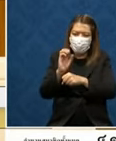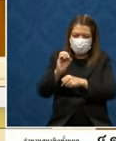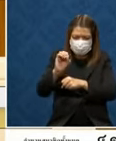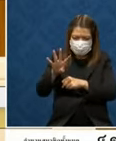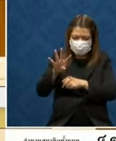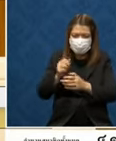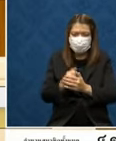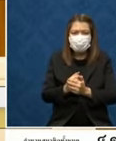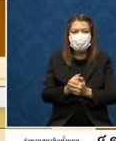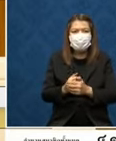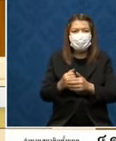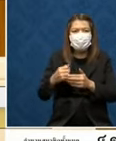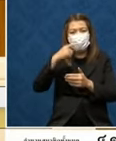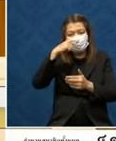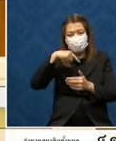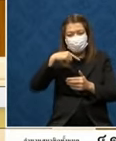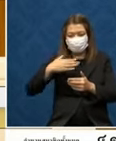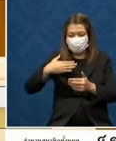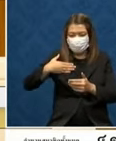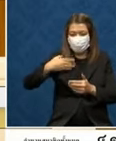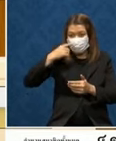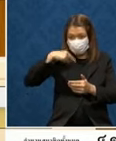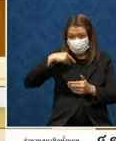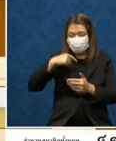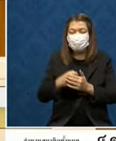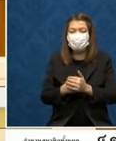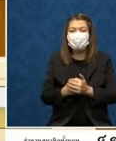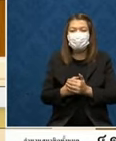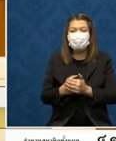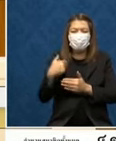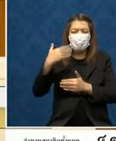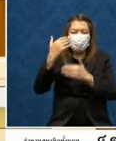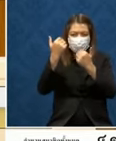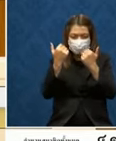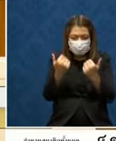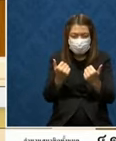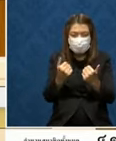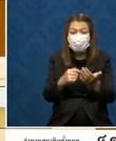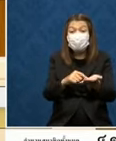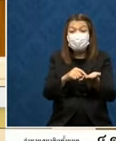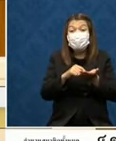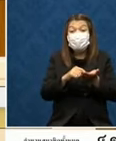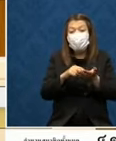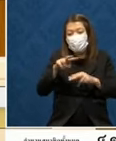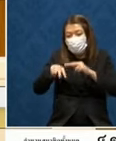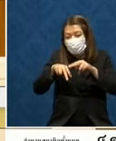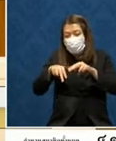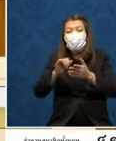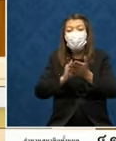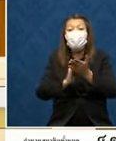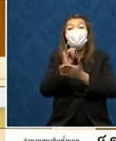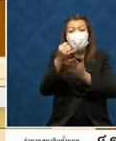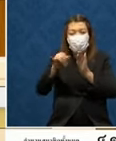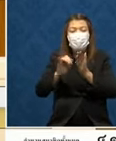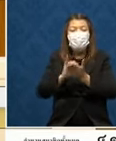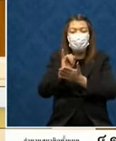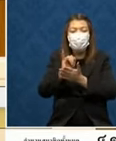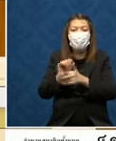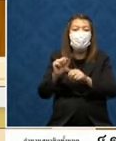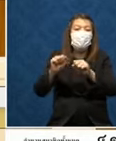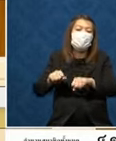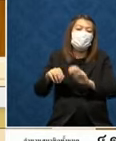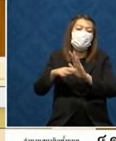การเรื่องสัญชาติก็เดินมาเรื่อยนะจนกระทั่งถึงรัฐบาลปัจจุบันในเมื่อท่านเสนอมาตามนั้นแล้วตรวจสอบแล้วมันถูกต้องมันก็เป็นการอนุมัติ